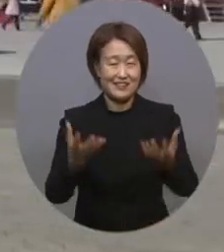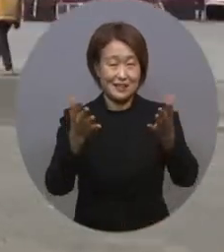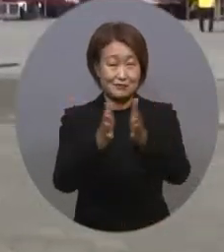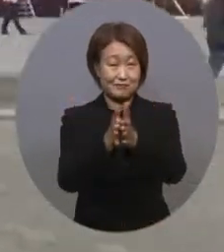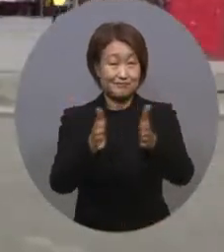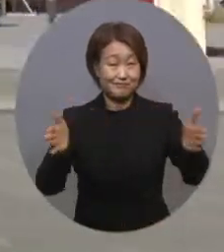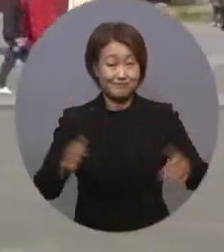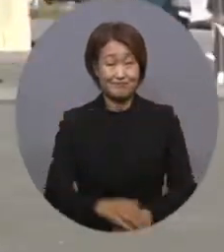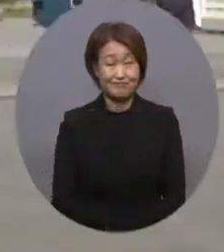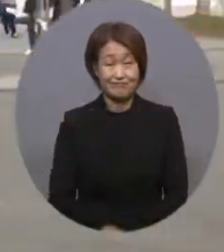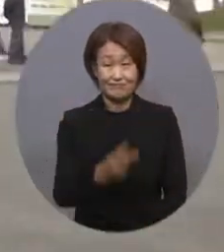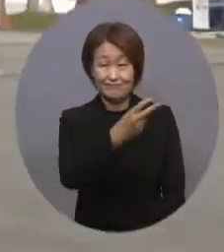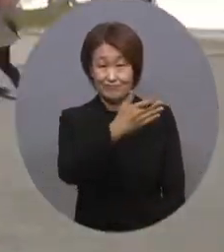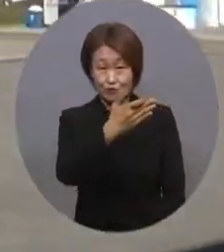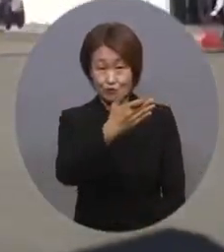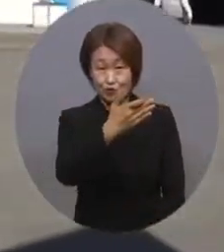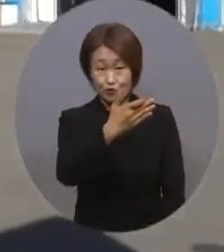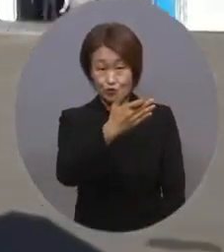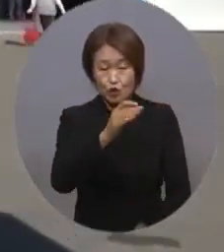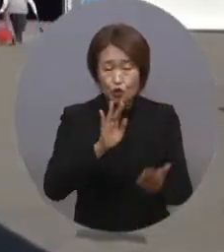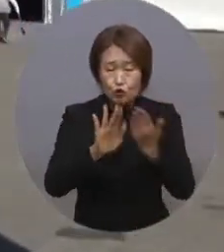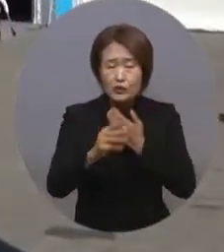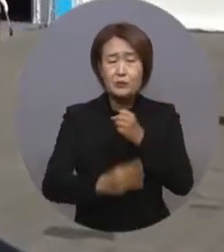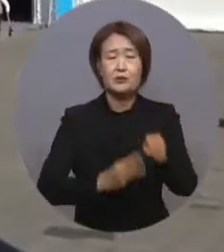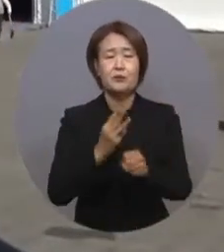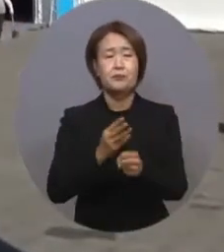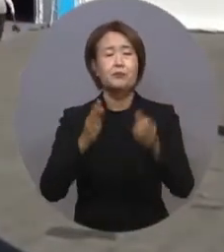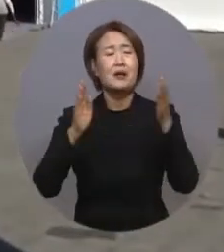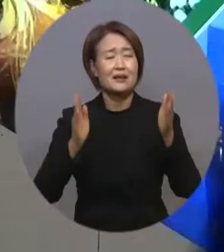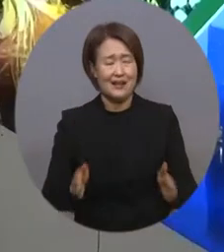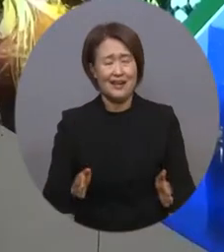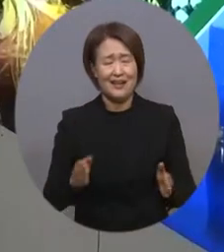지난 2019년 이후 3년 만에 오프라인 행사로 재개된